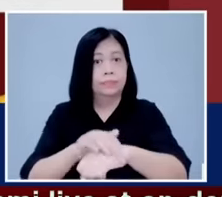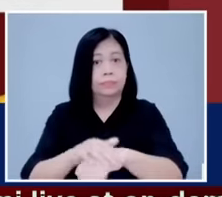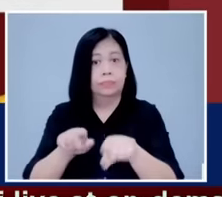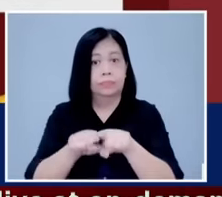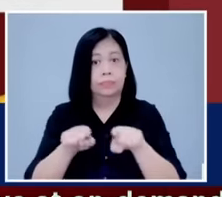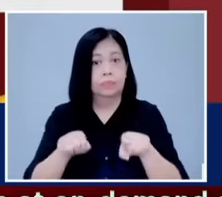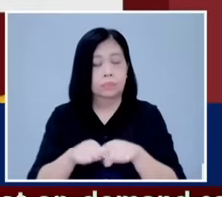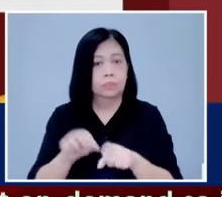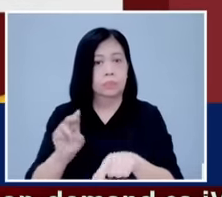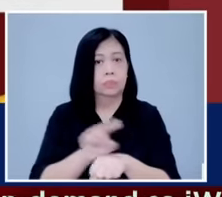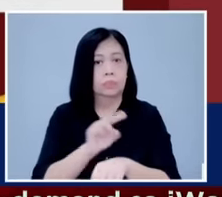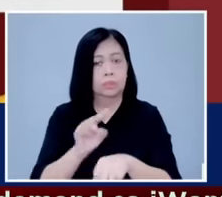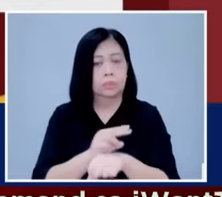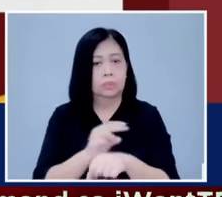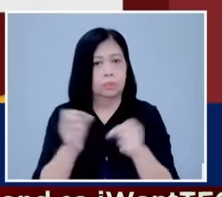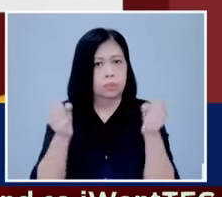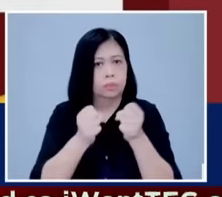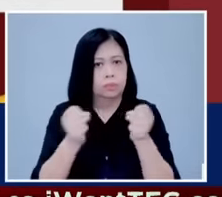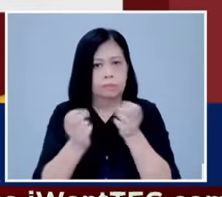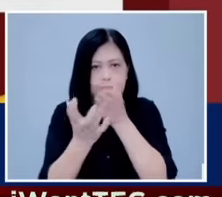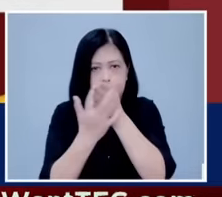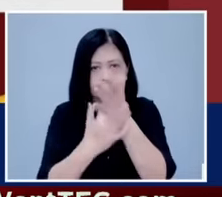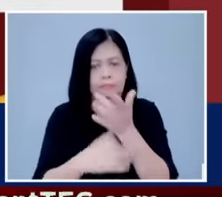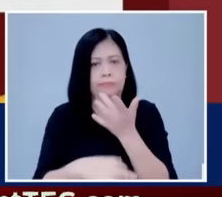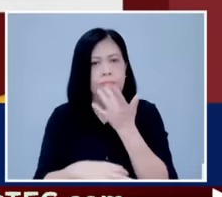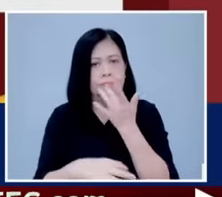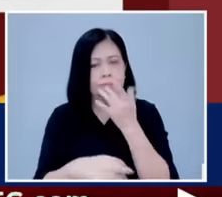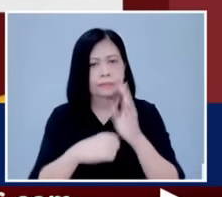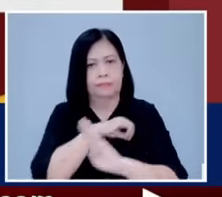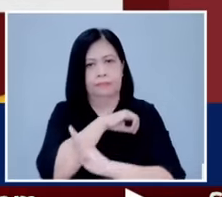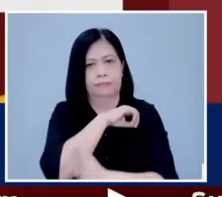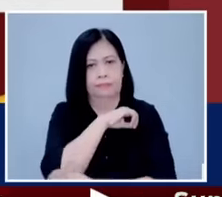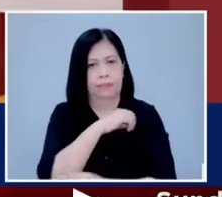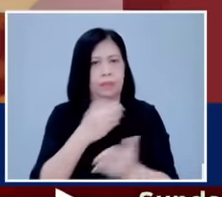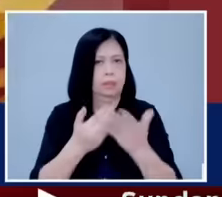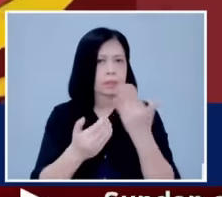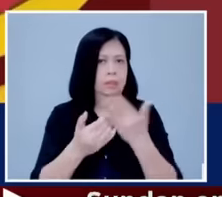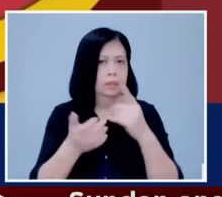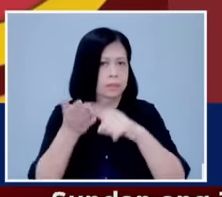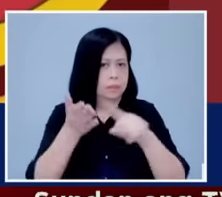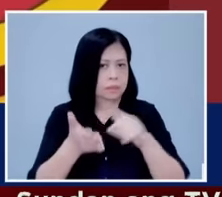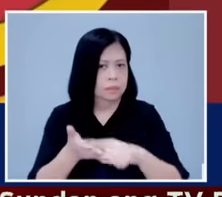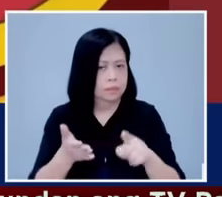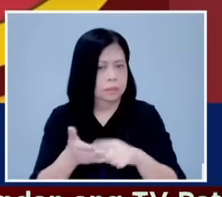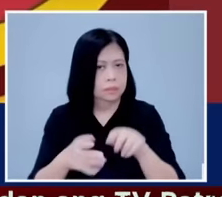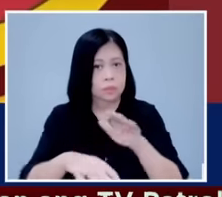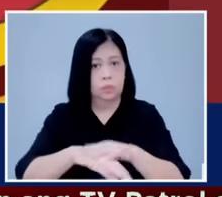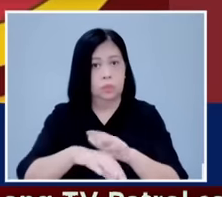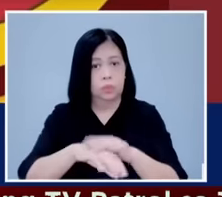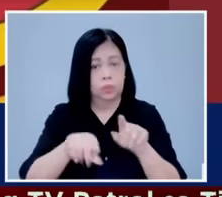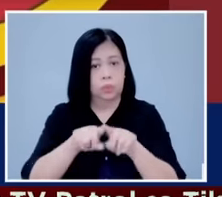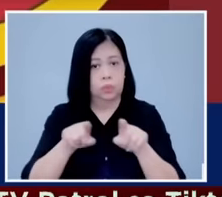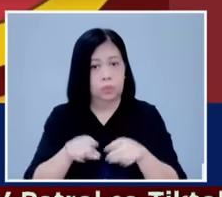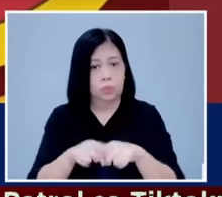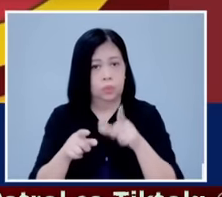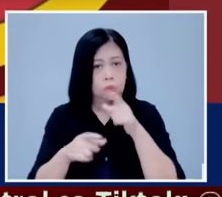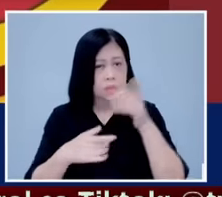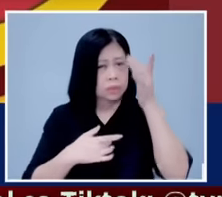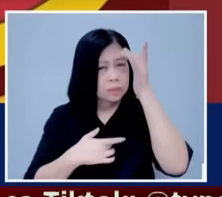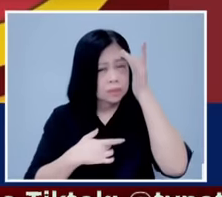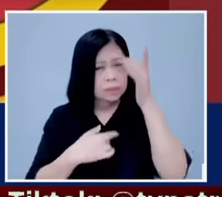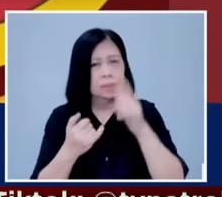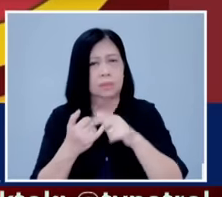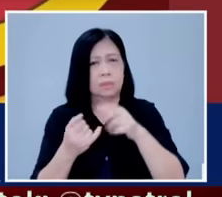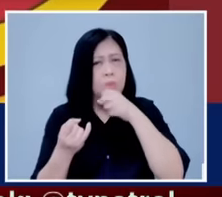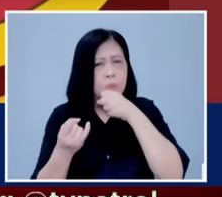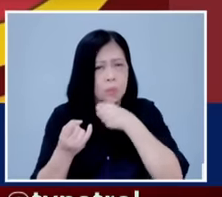deboto na gumamit ng maliit na transparent na bag para mabilis ang inspeksyon. Pinapayuhan naman ang mga debotong may sakit, matanda